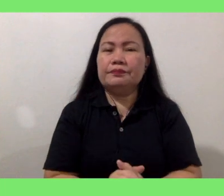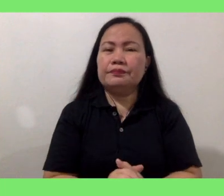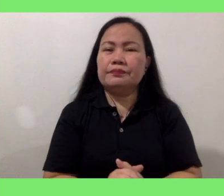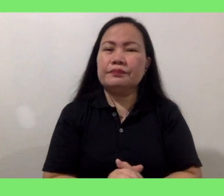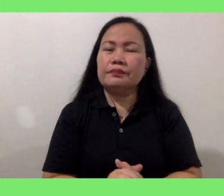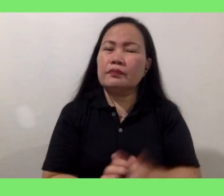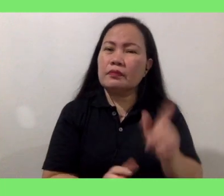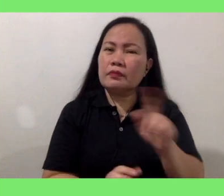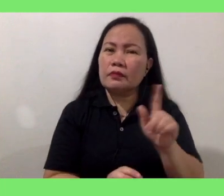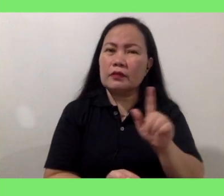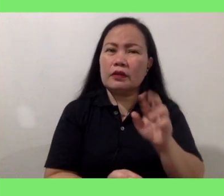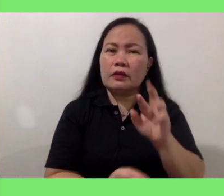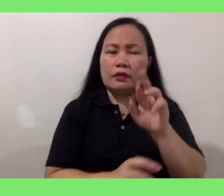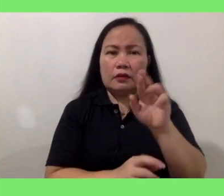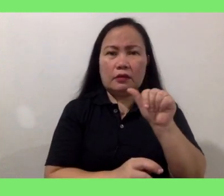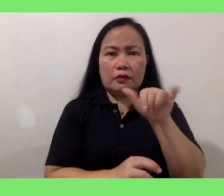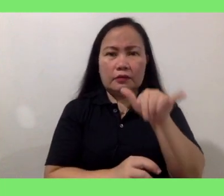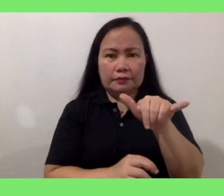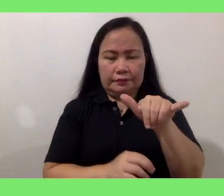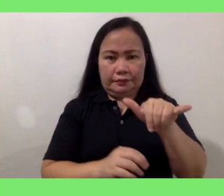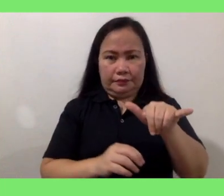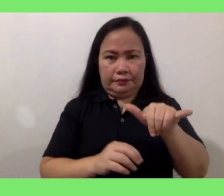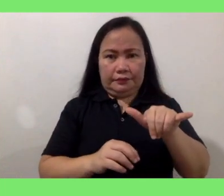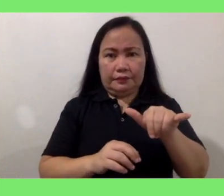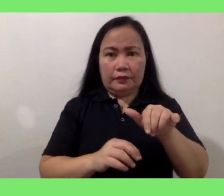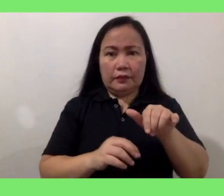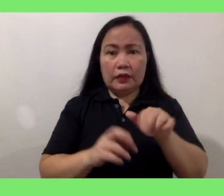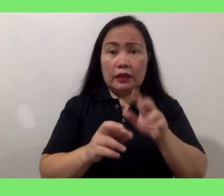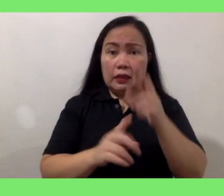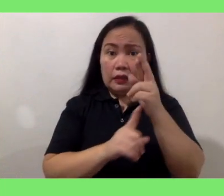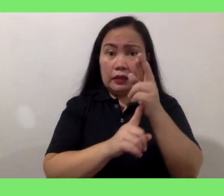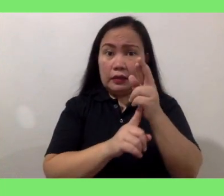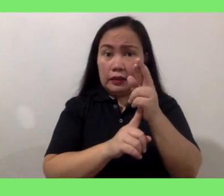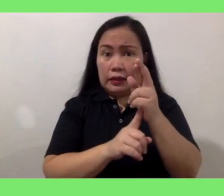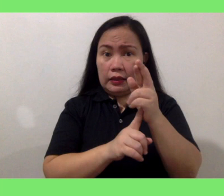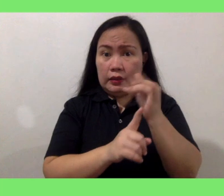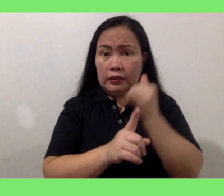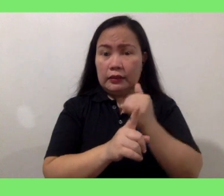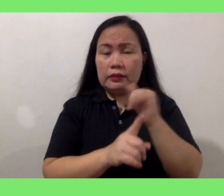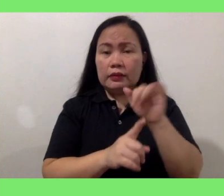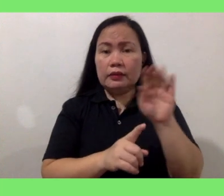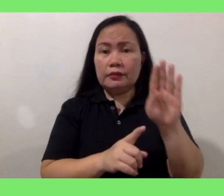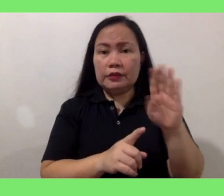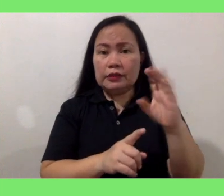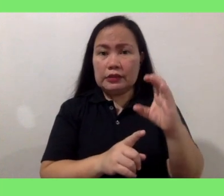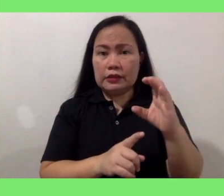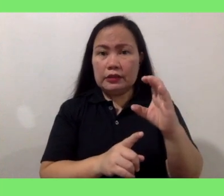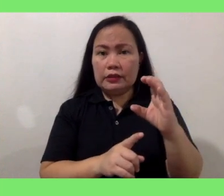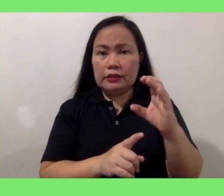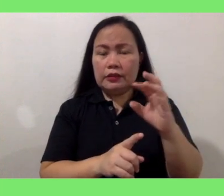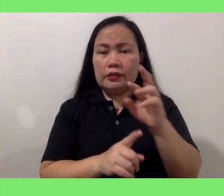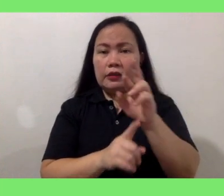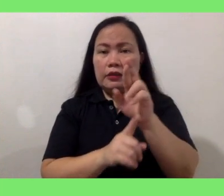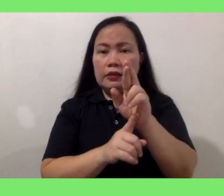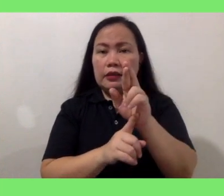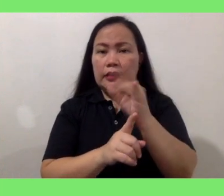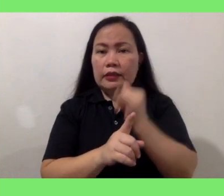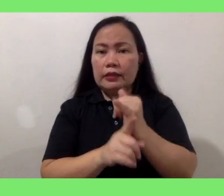this figure, what are the rays? So, ray BC,